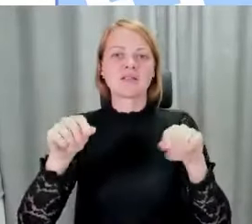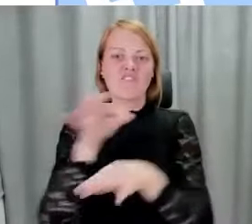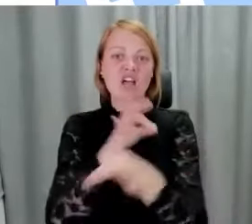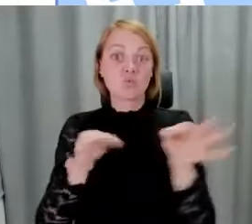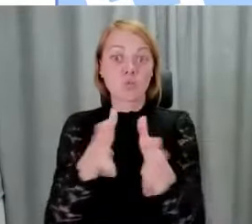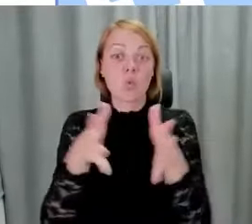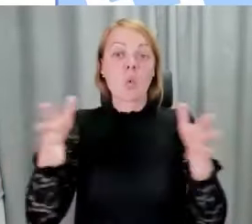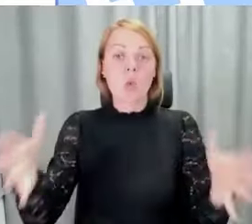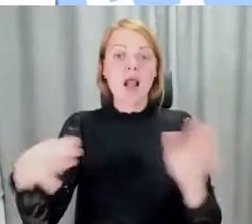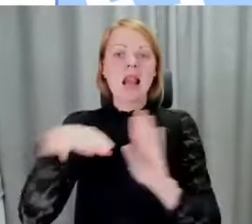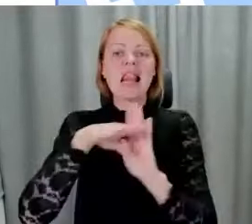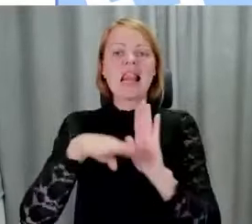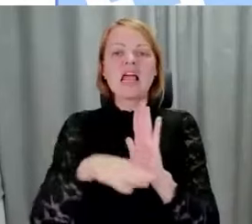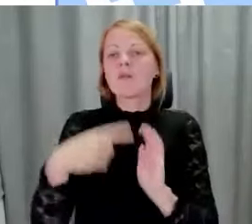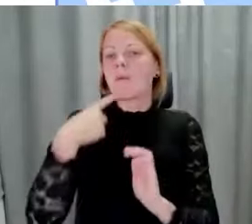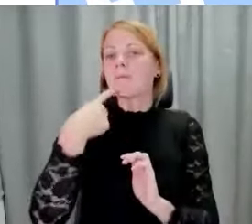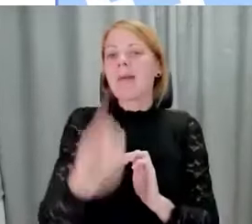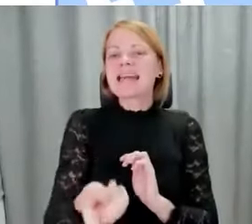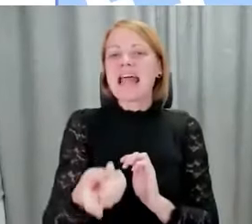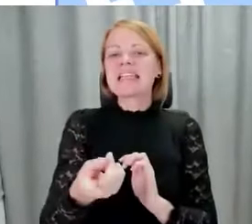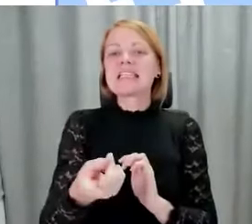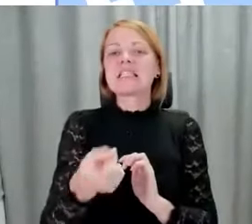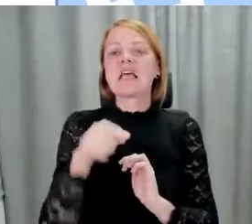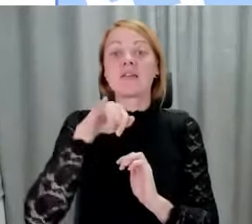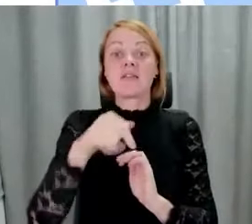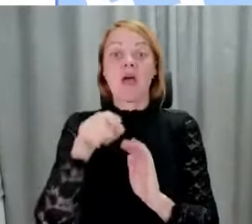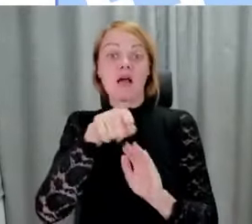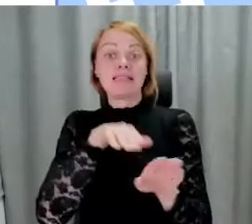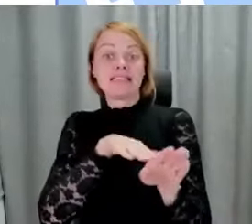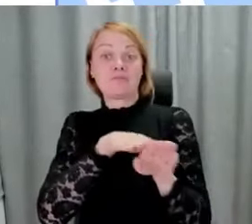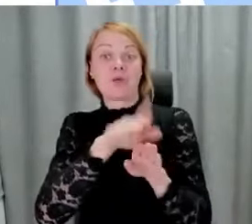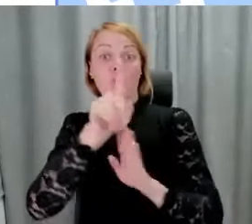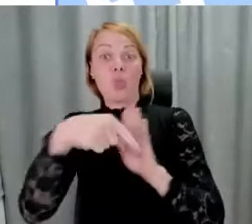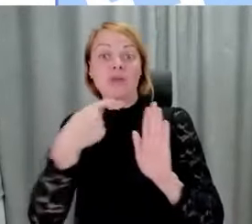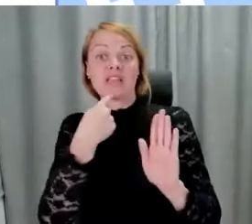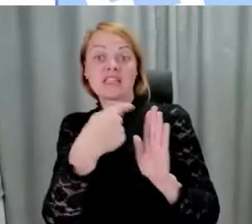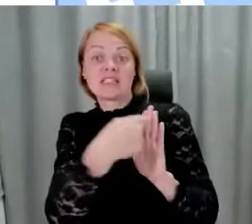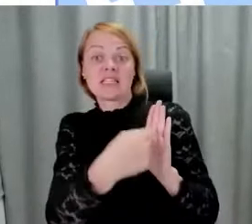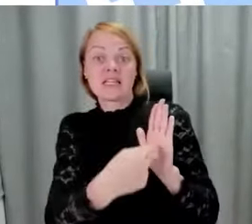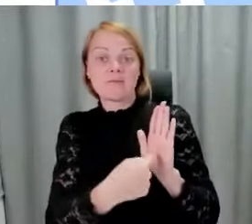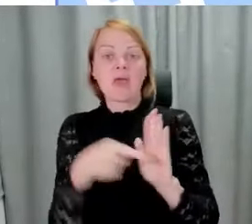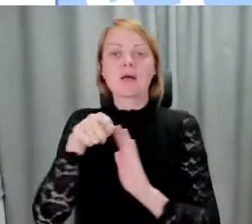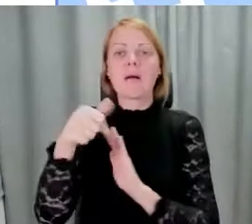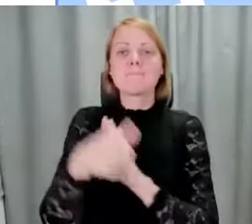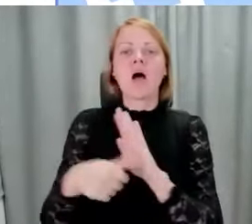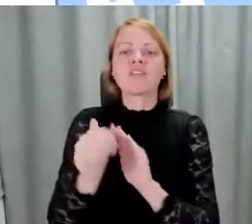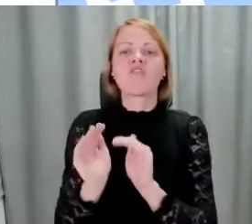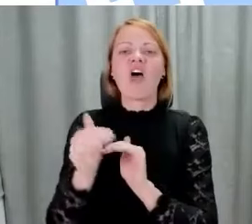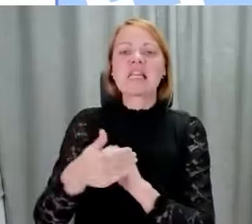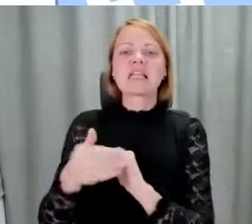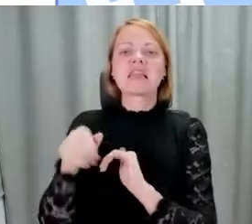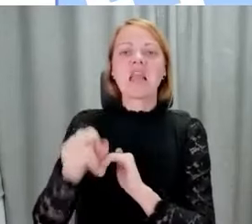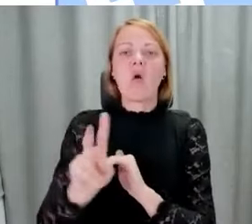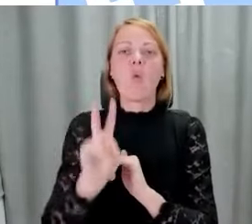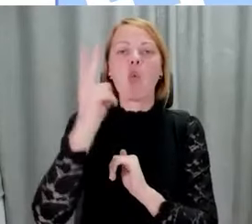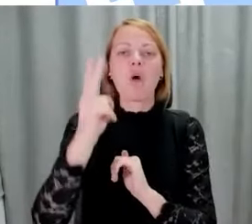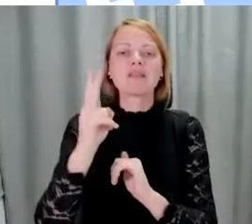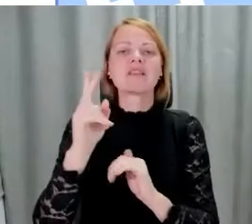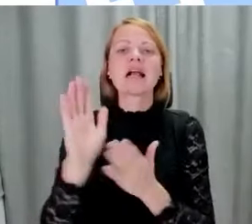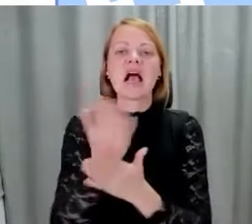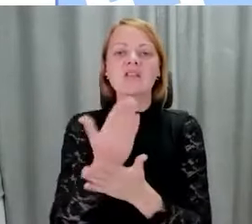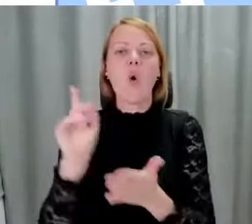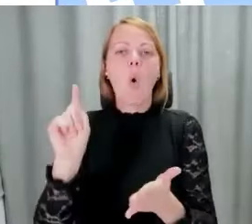esošā redakcija, kad ja izpildās šis nosacījums, tad tā patvērtne otrā kategorija obligāti ir